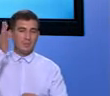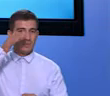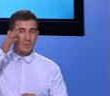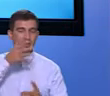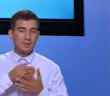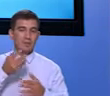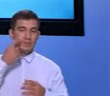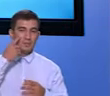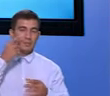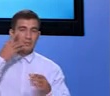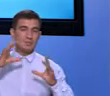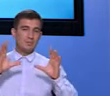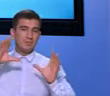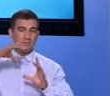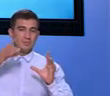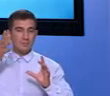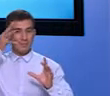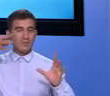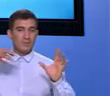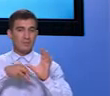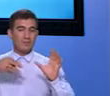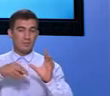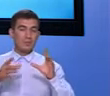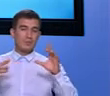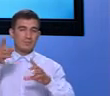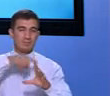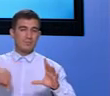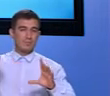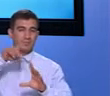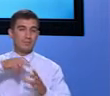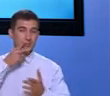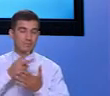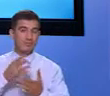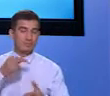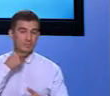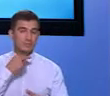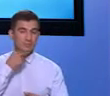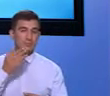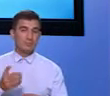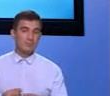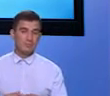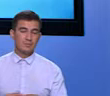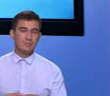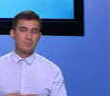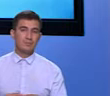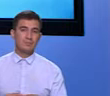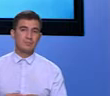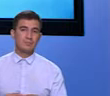g'ildirakni, ya'ni charxpalakni aylanishiga sabab sifatida ko'ramiz va u o'z navbatida,